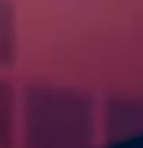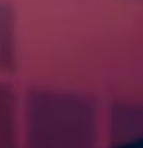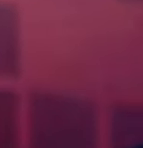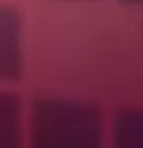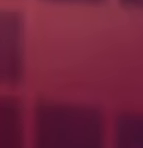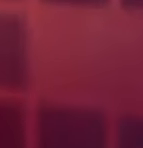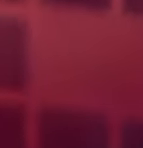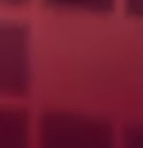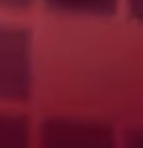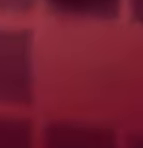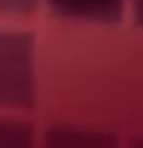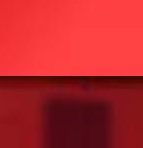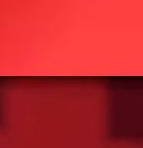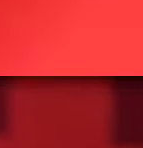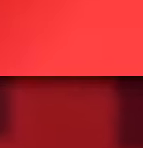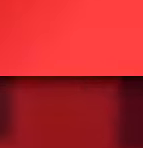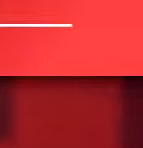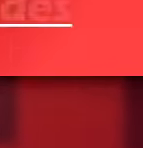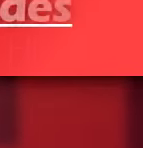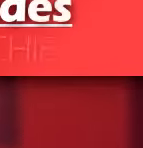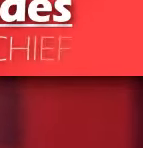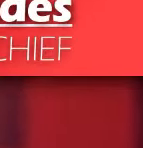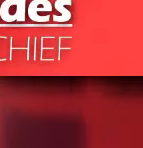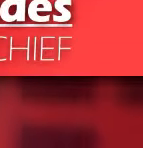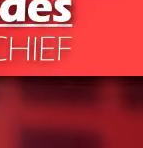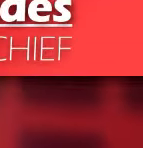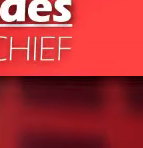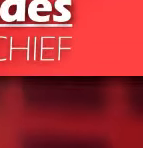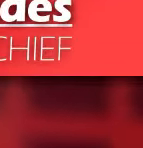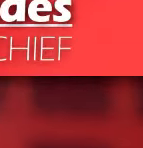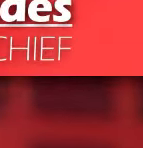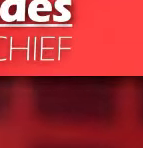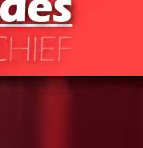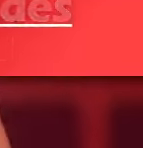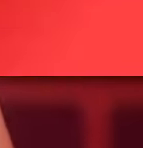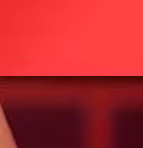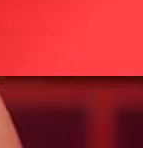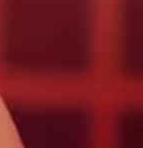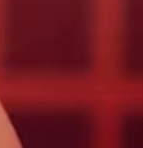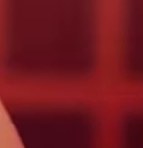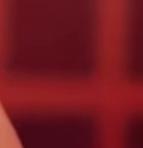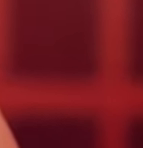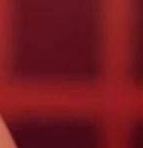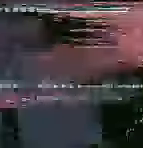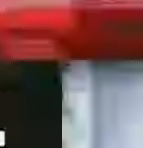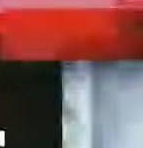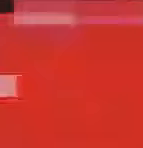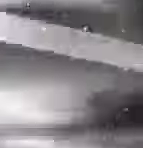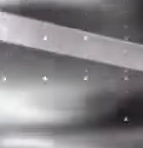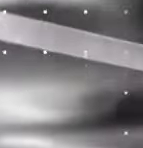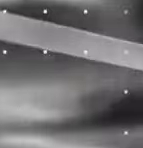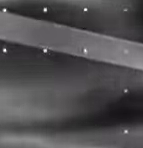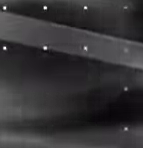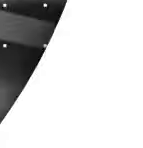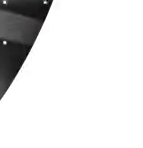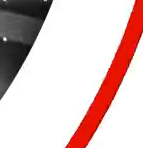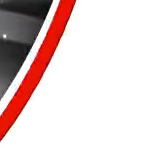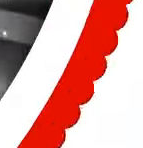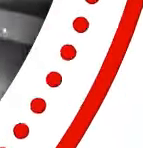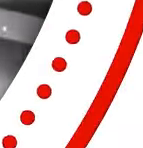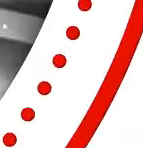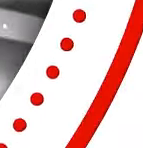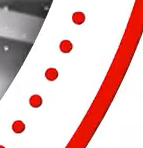nang dumagdag sa mga numero. Laging mag-ingat, maging alerto, huwag magpabudol. Budol Alert, ngayong